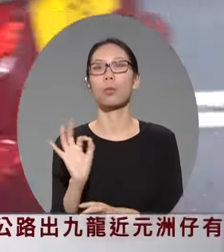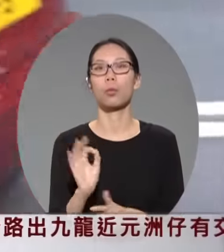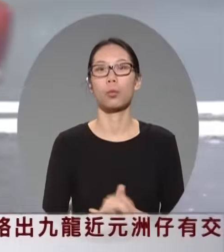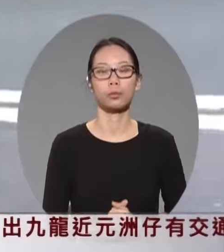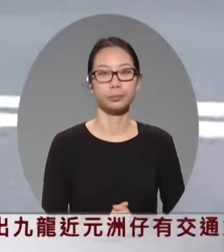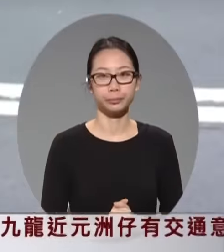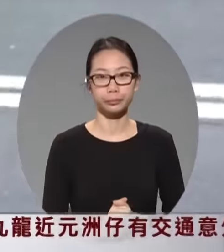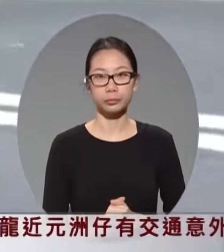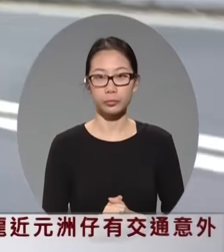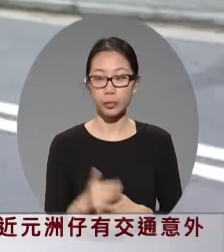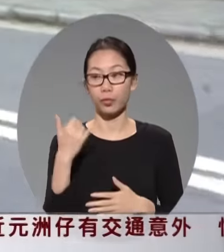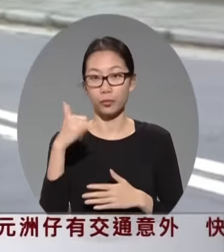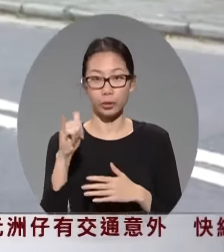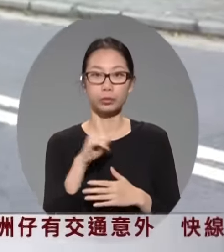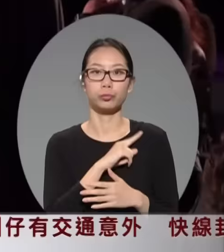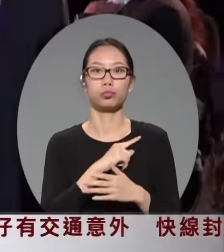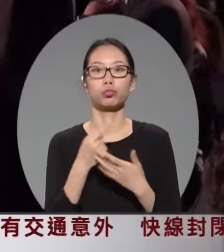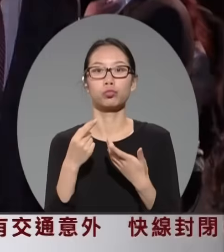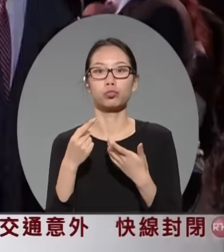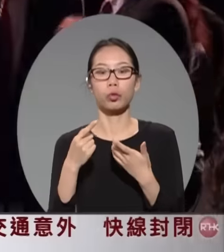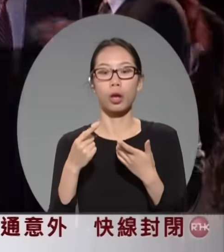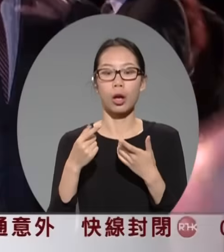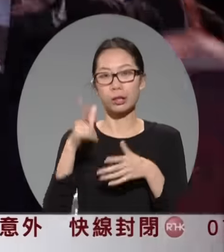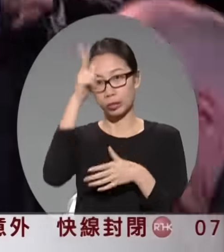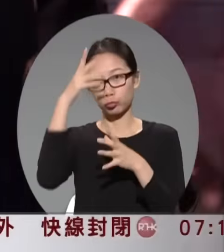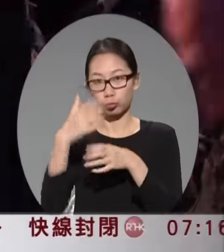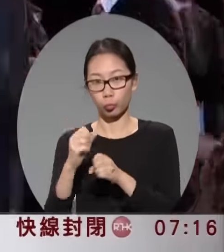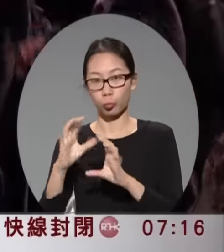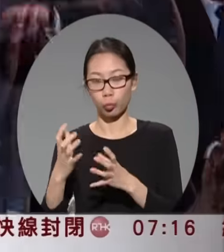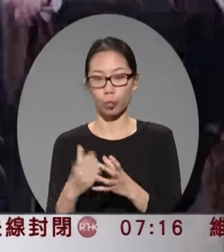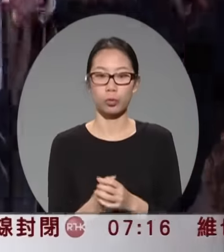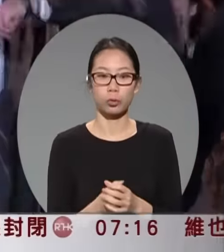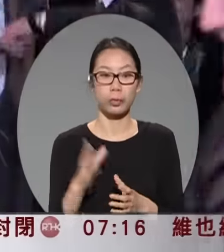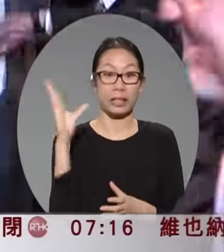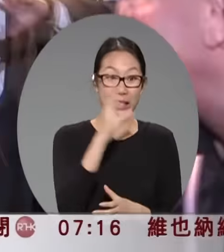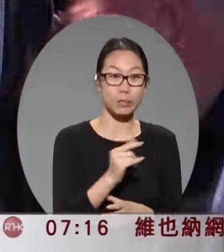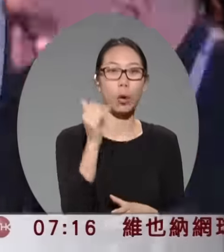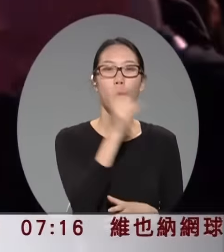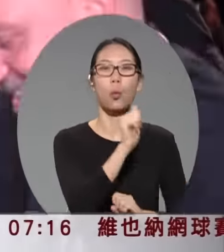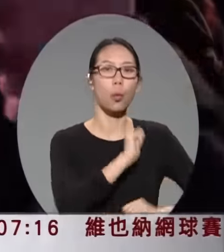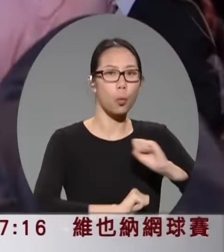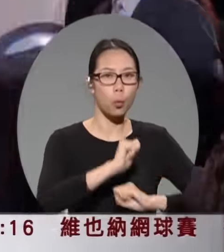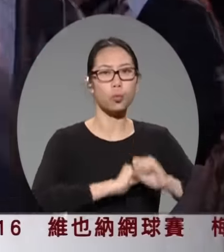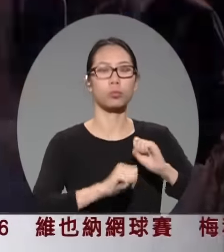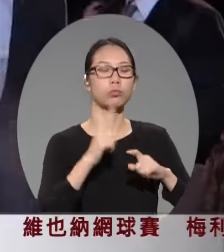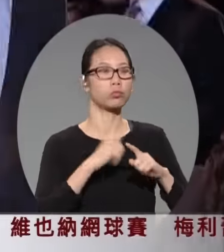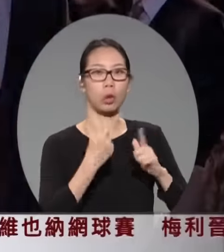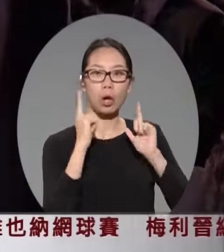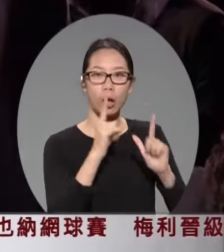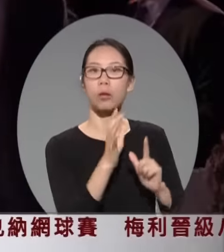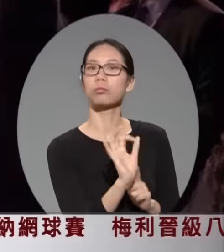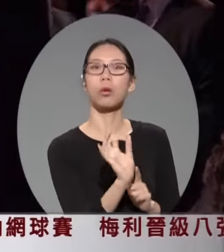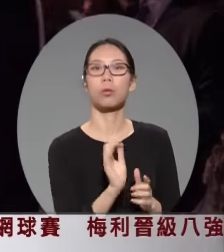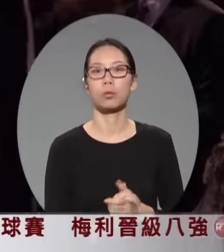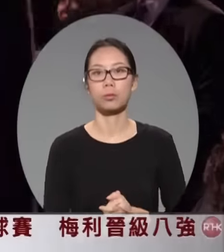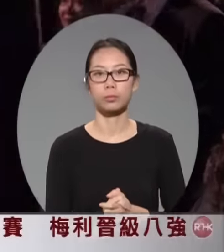之後咧，佢翻辦公室啦，佢都係冇回應問題。到夜晚一個公開場合咧，佢都係冇開金口噶。嗱，不過咧，自由